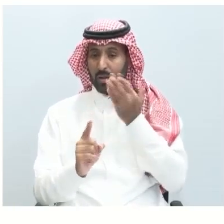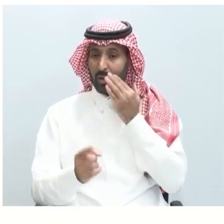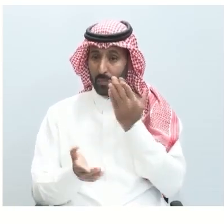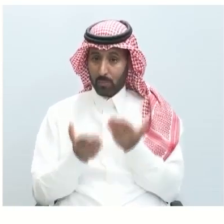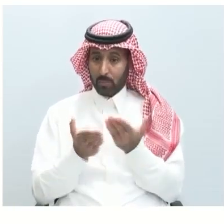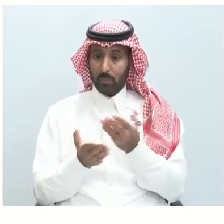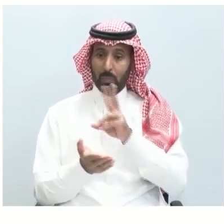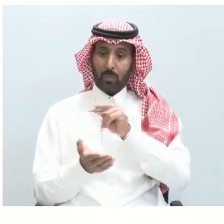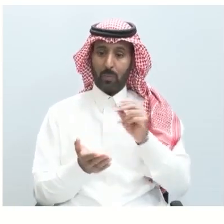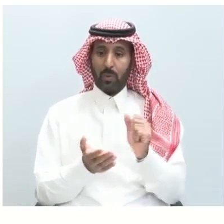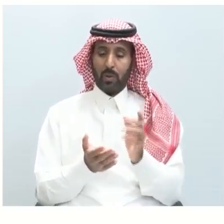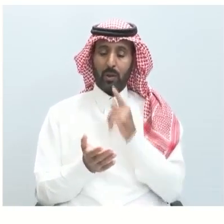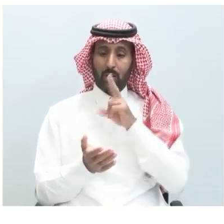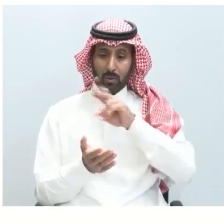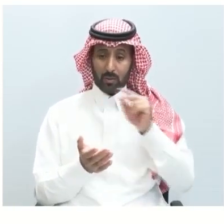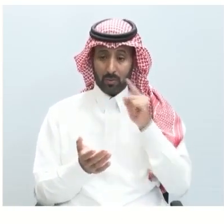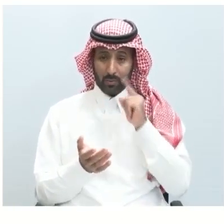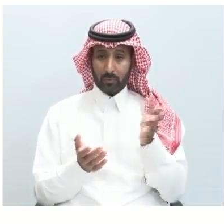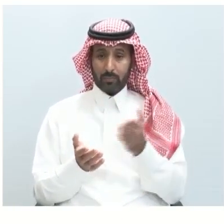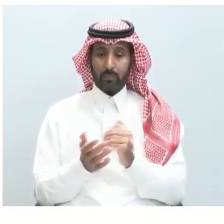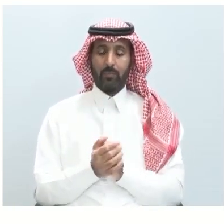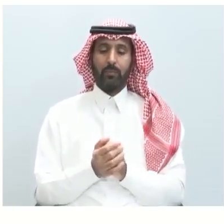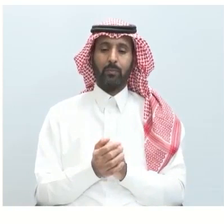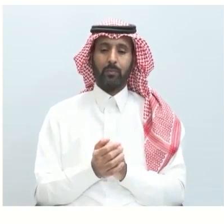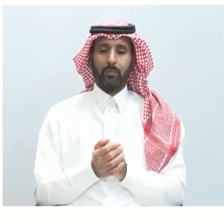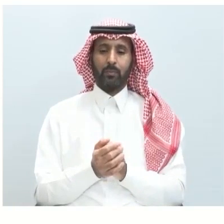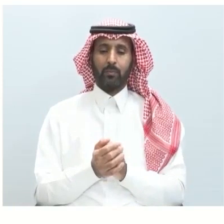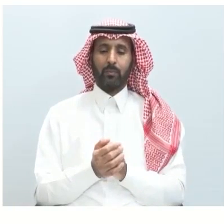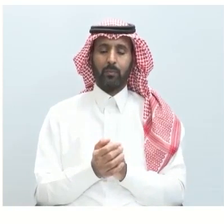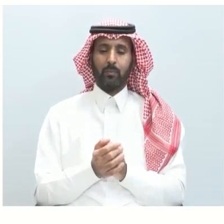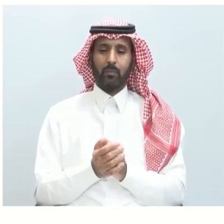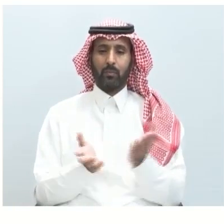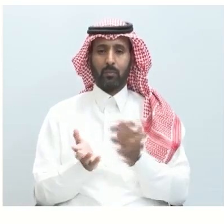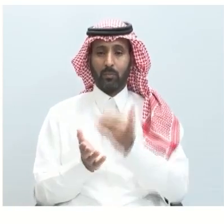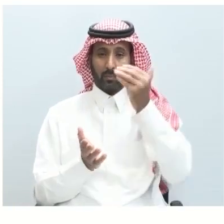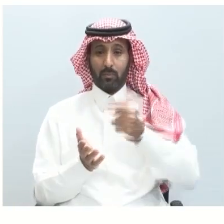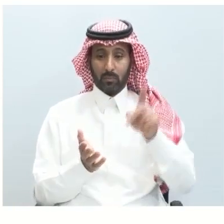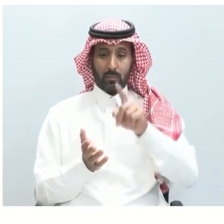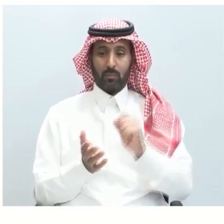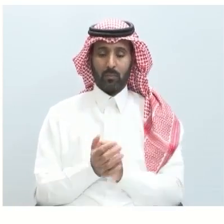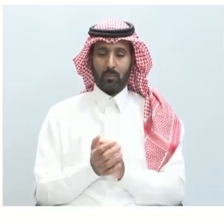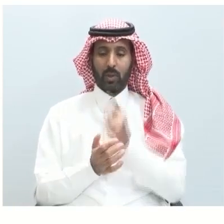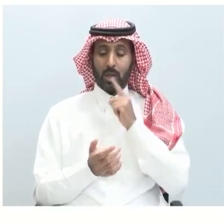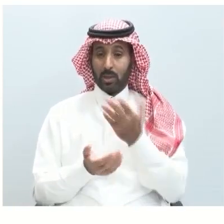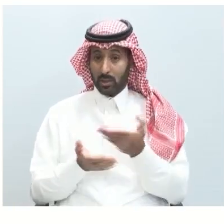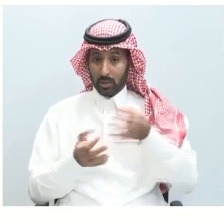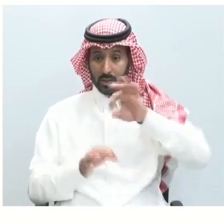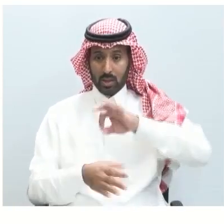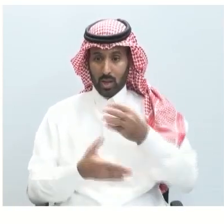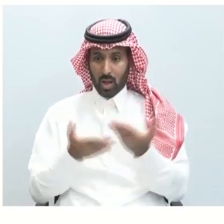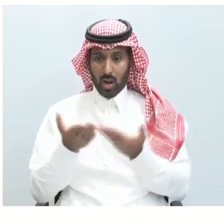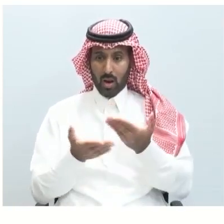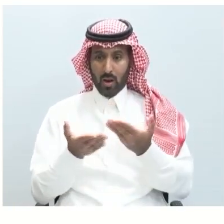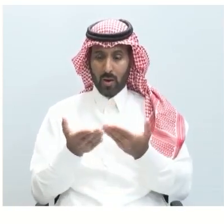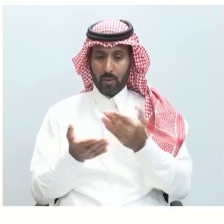متساويتان طبعا متساويتان احسنتم انظر الان السؤال الذي يليه عند الاتزان الكيميائي